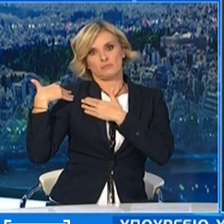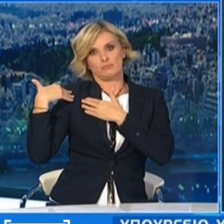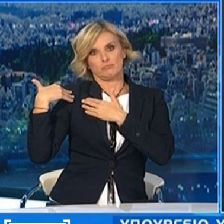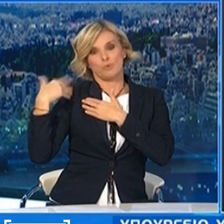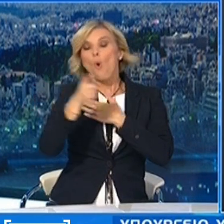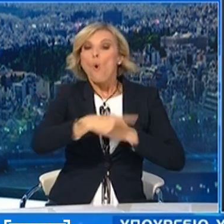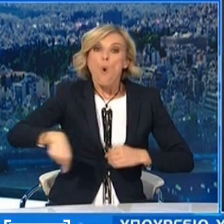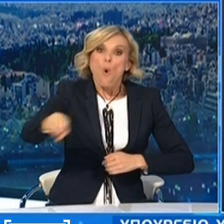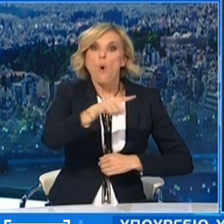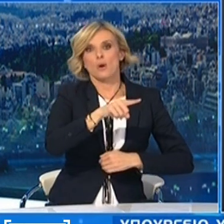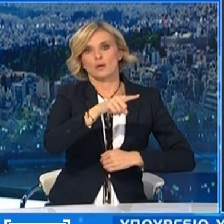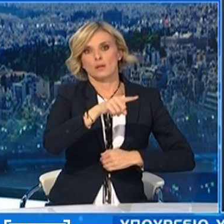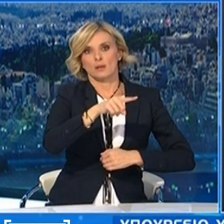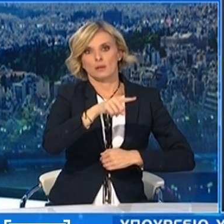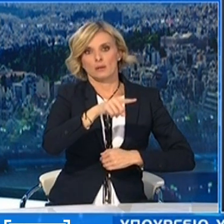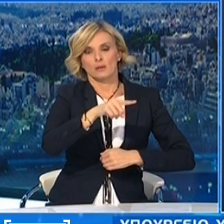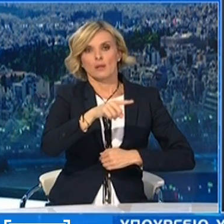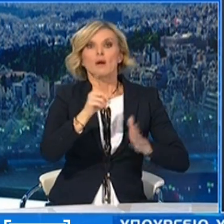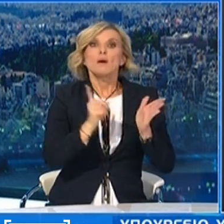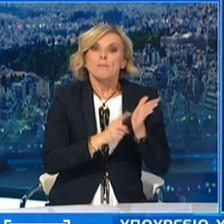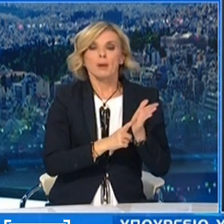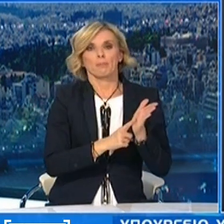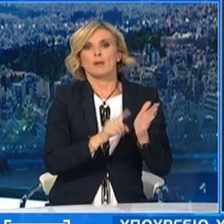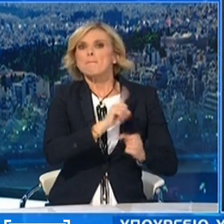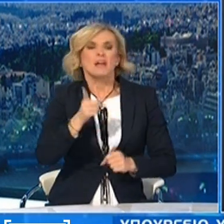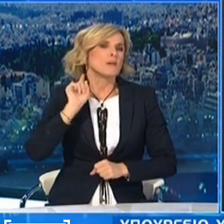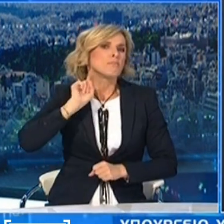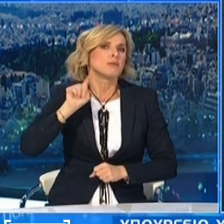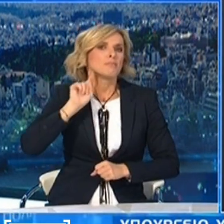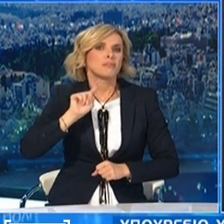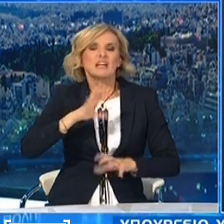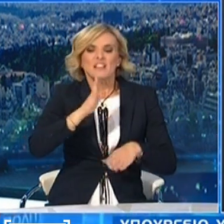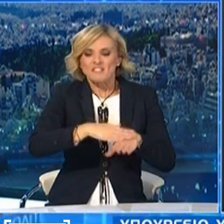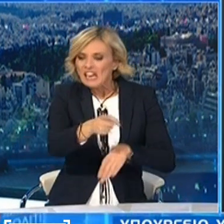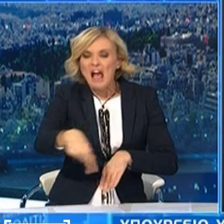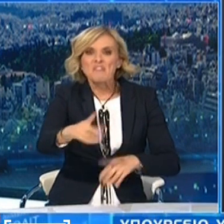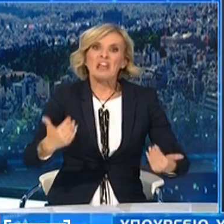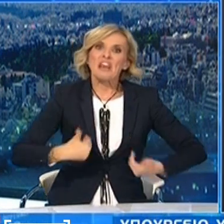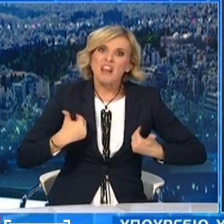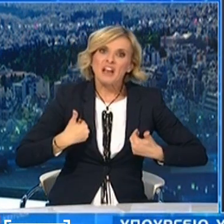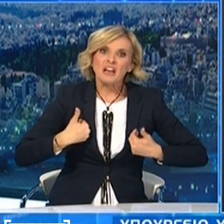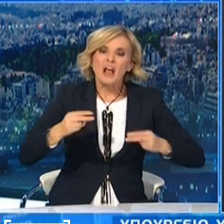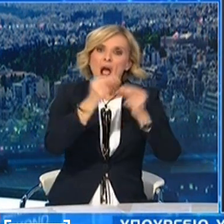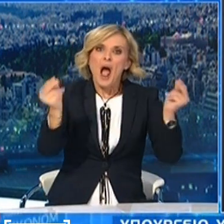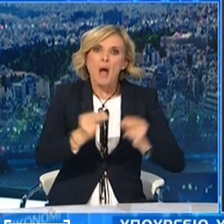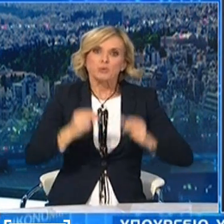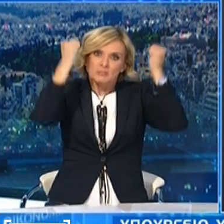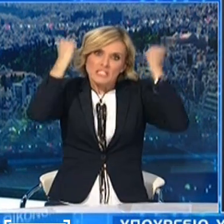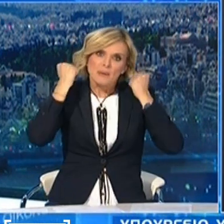που οι ελάχιστοι που κάτω από οποιασδήποτε συνθήκες προσπαθούν είτε να υποτιμήσουν τον ίδιο τον ιό,